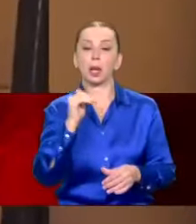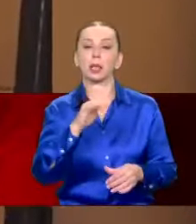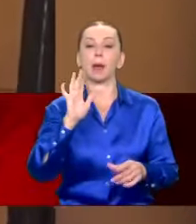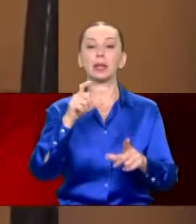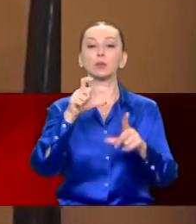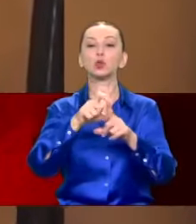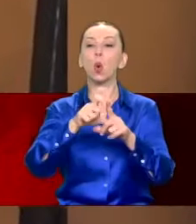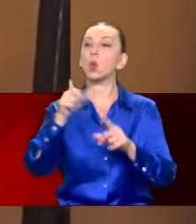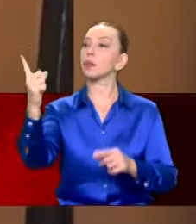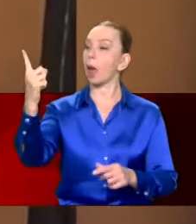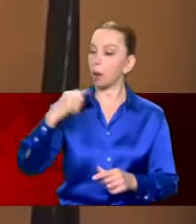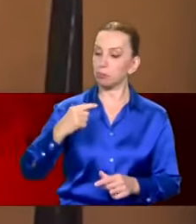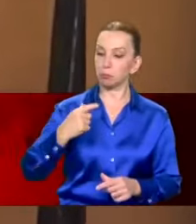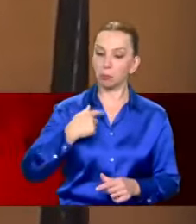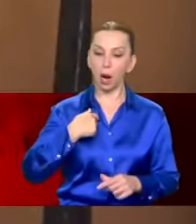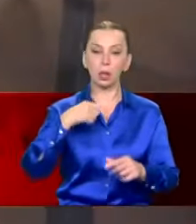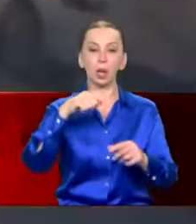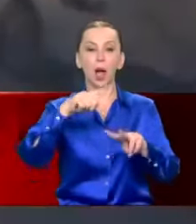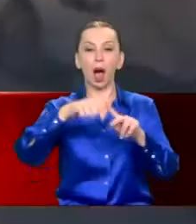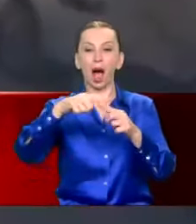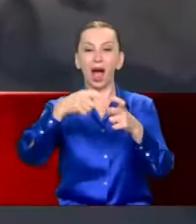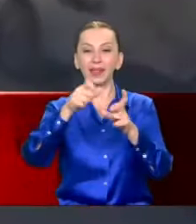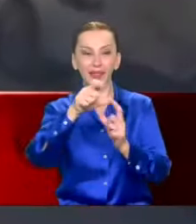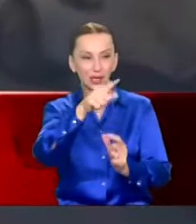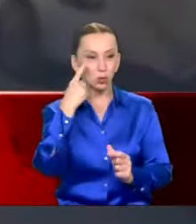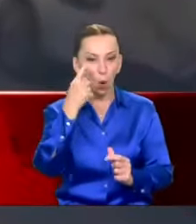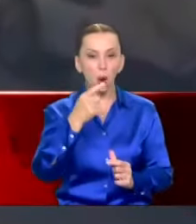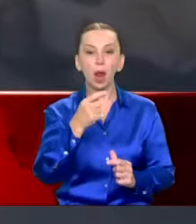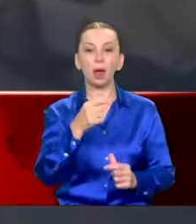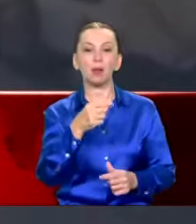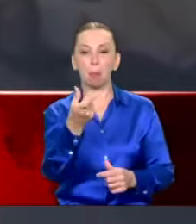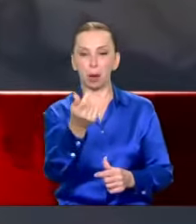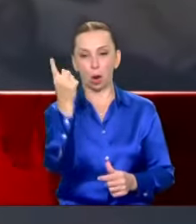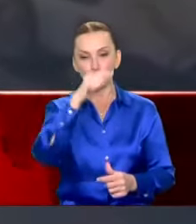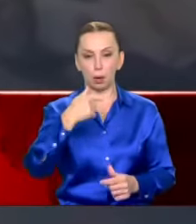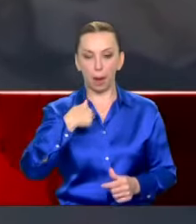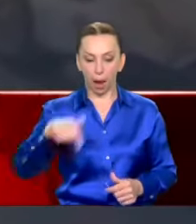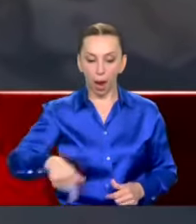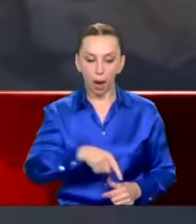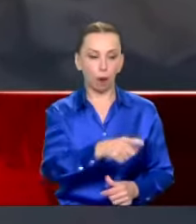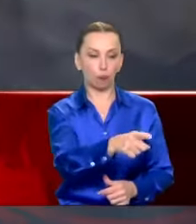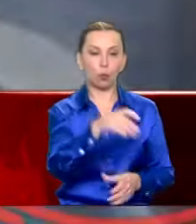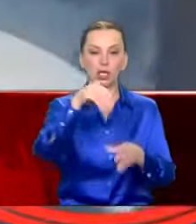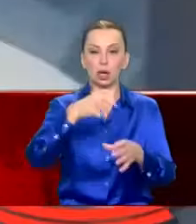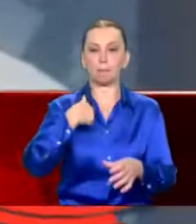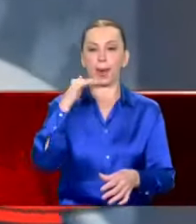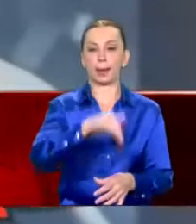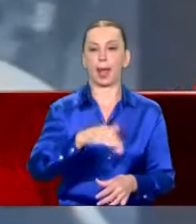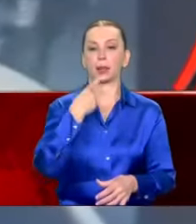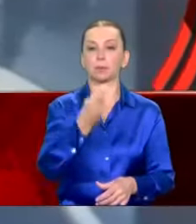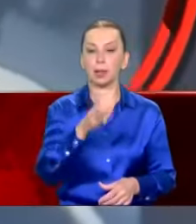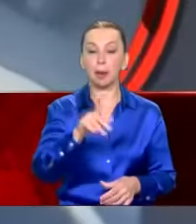Doğukan Çep'ten aldığı talimatla Sinan Ateş'i alacak verecek meselesi yüzünden ayaklarından vurmak için orada bulunduğunu savundu. Bir kişi